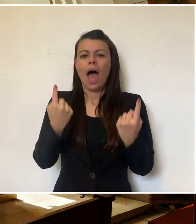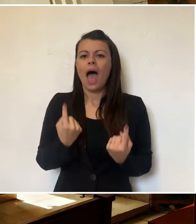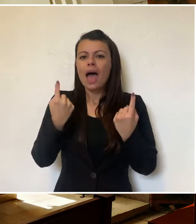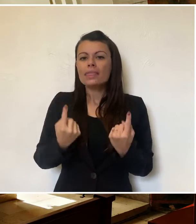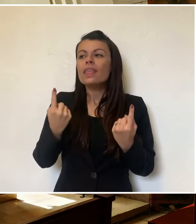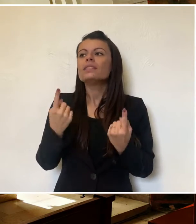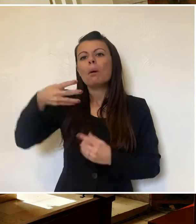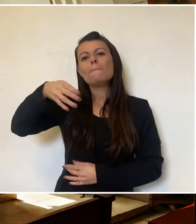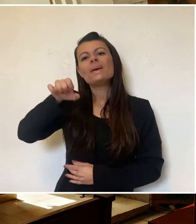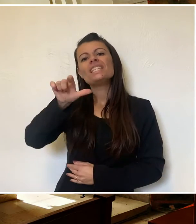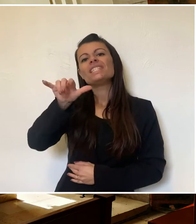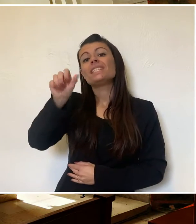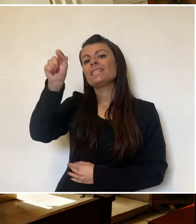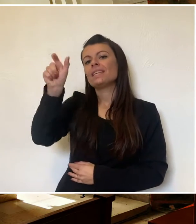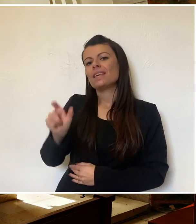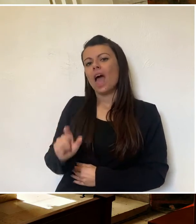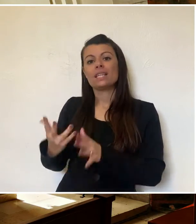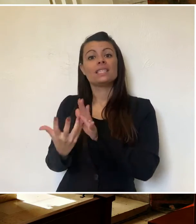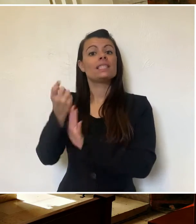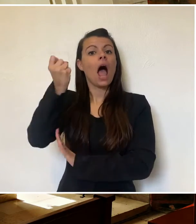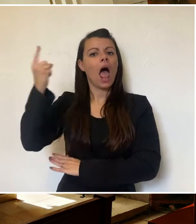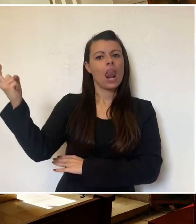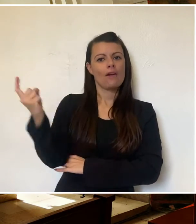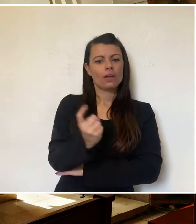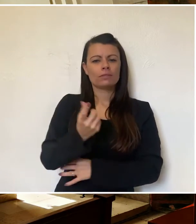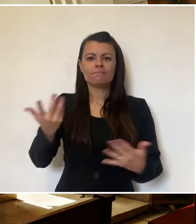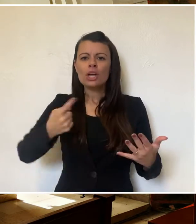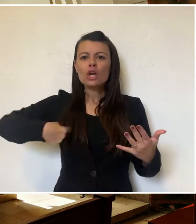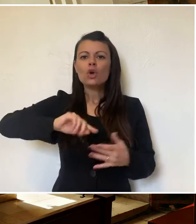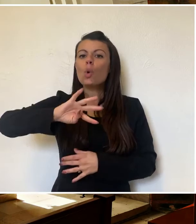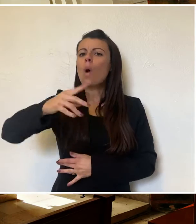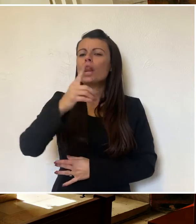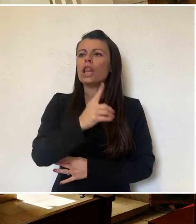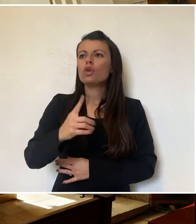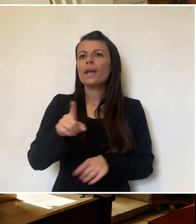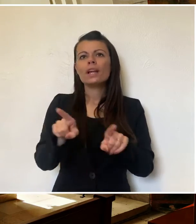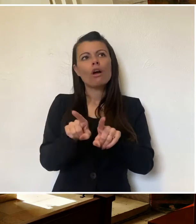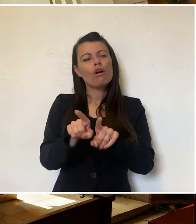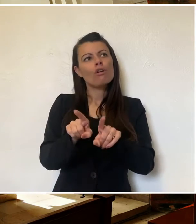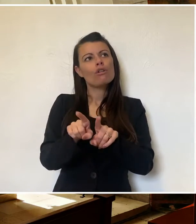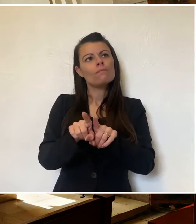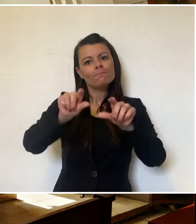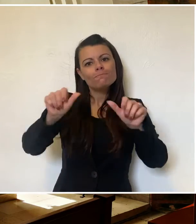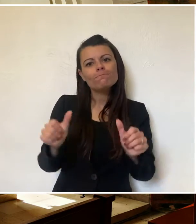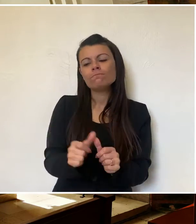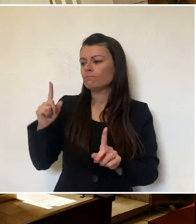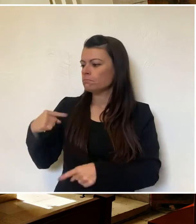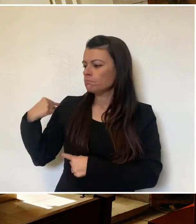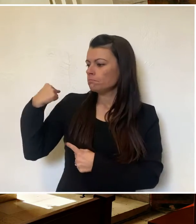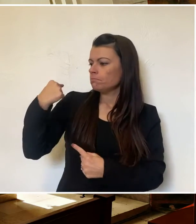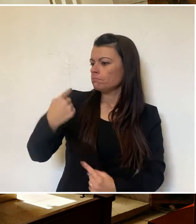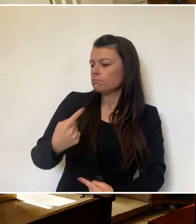Salvatore. Ecco che allora, in questa quarta domenica, è come se facessimo una sintesi di ciò che abbiamo visto finora.